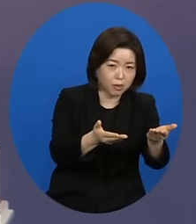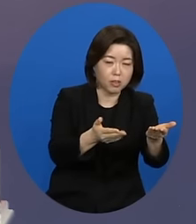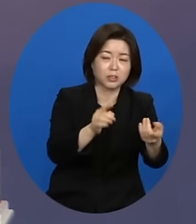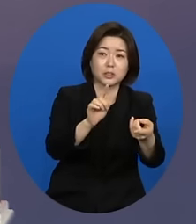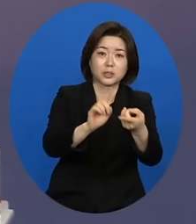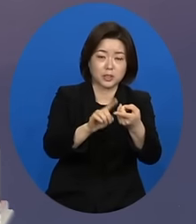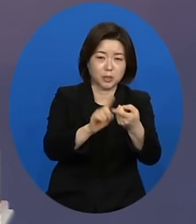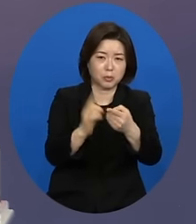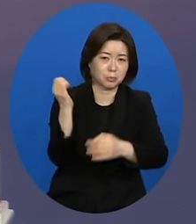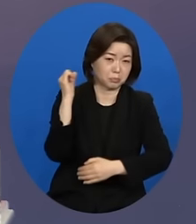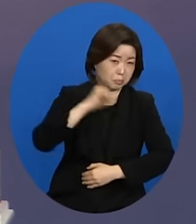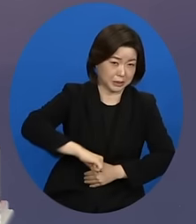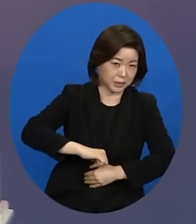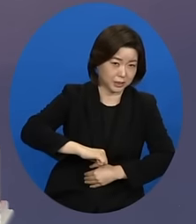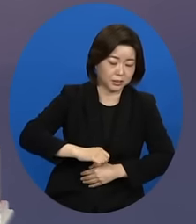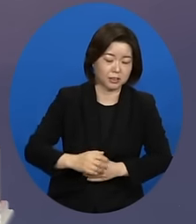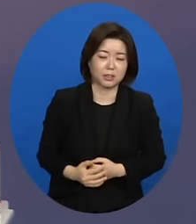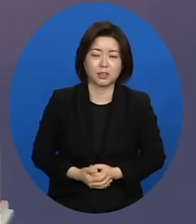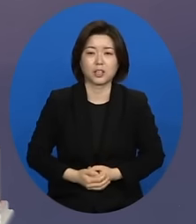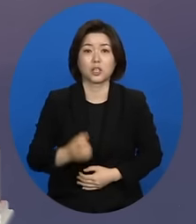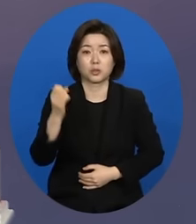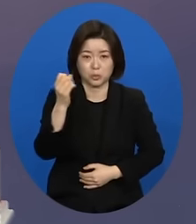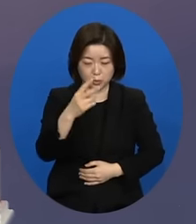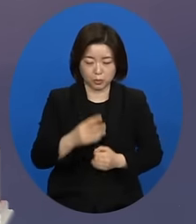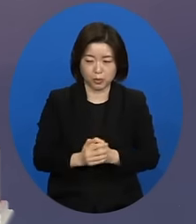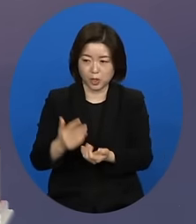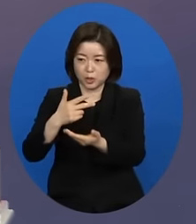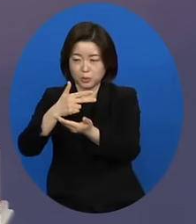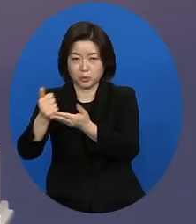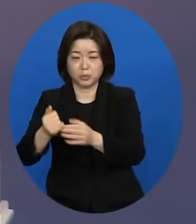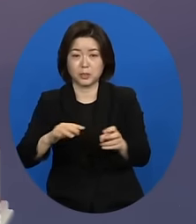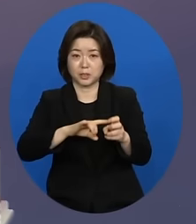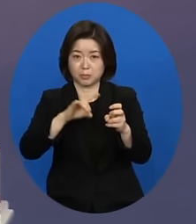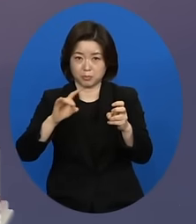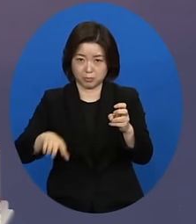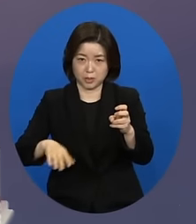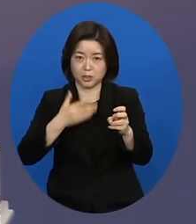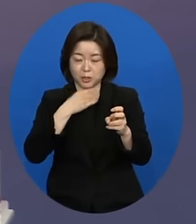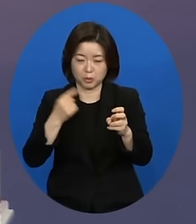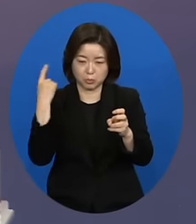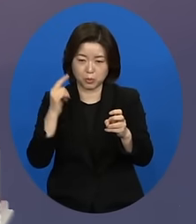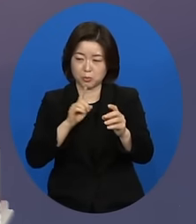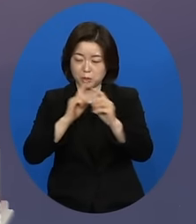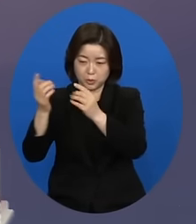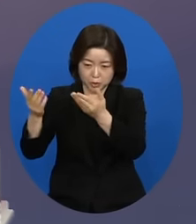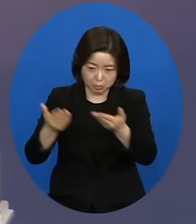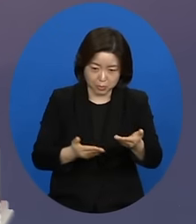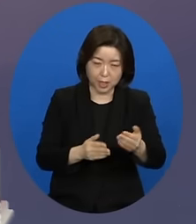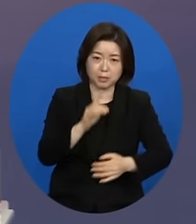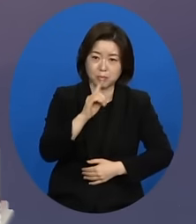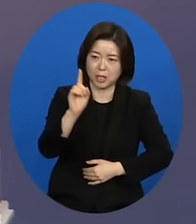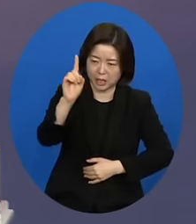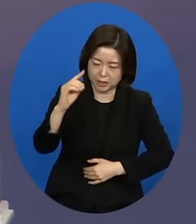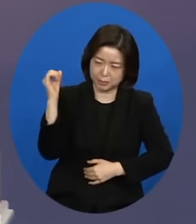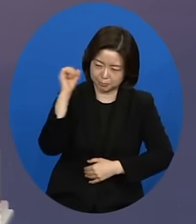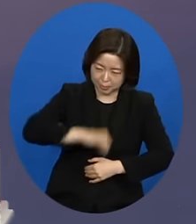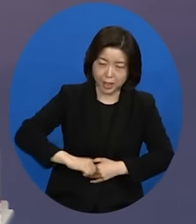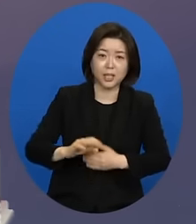아니 주님이 마태복음 28장에 남겨놓은 그 말 한마디를